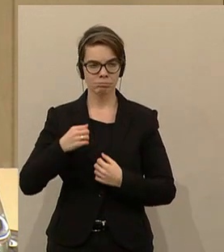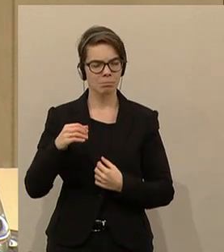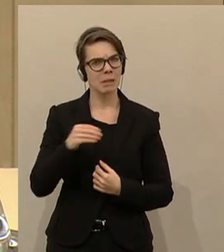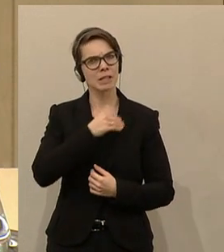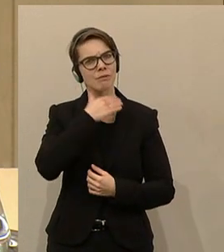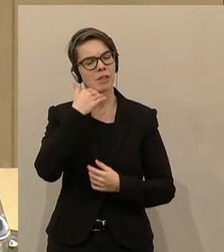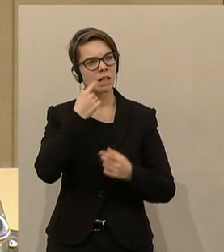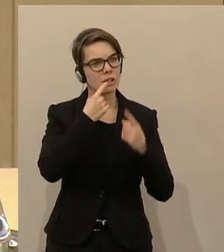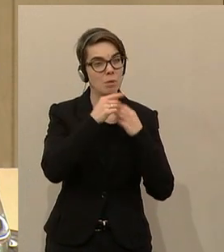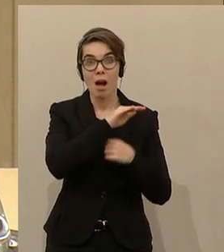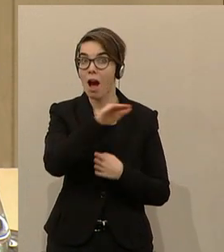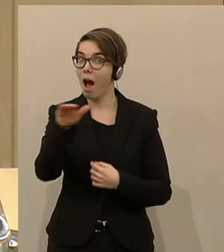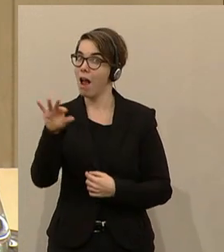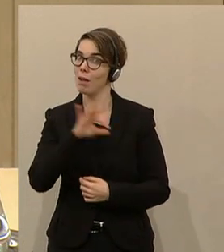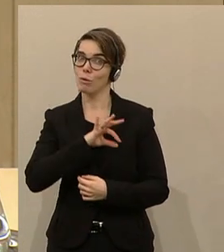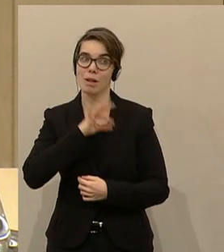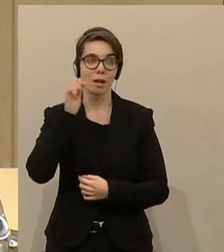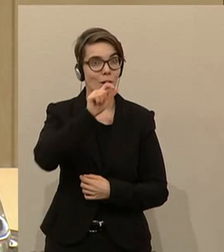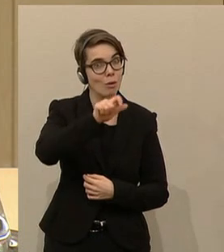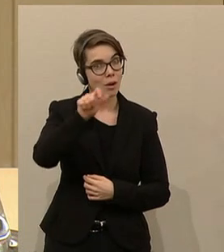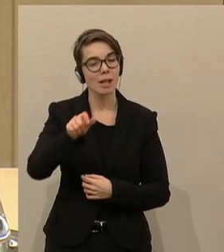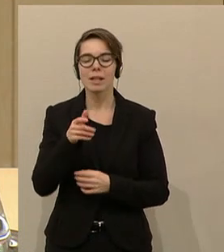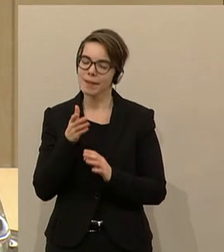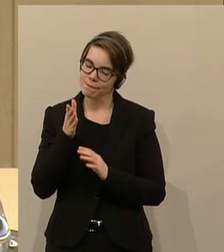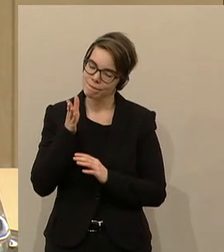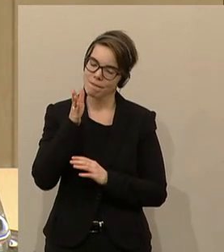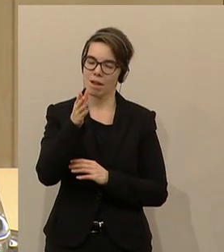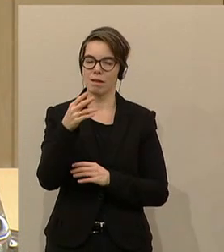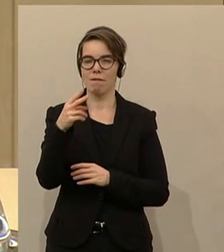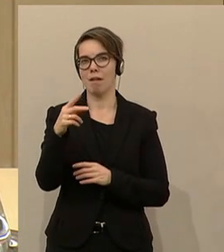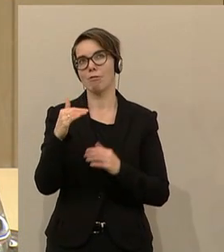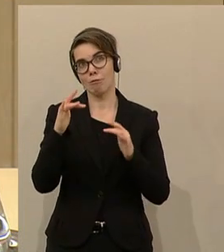allen Kolleginnen und Kollegen hier im Hohen Haus machen.